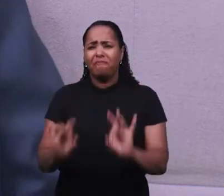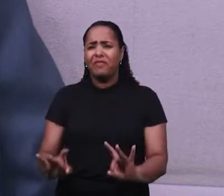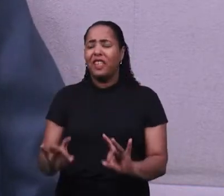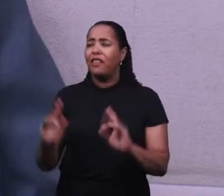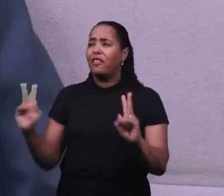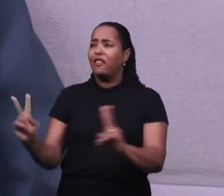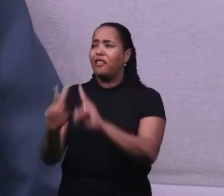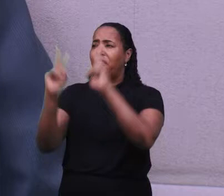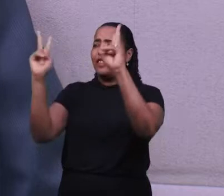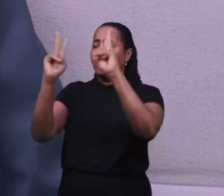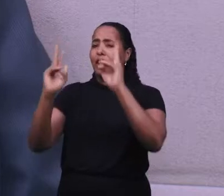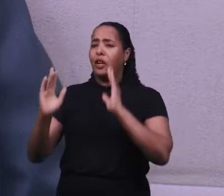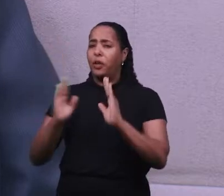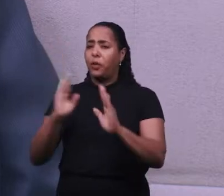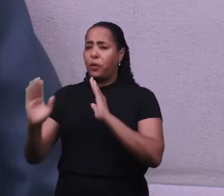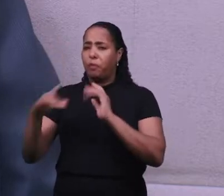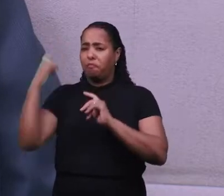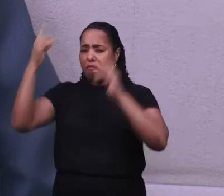spécialement